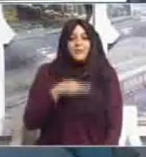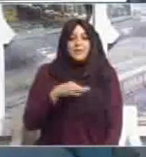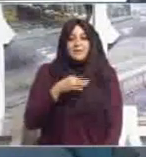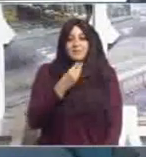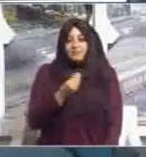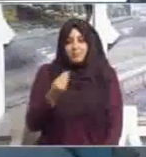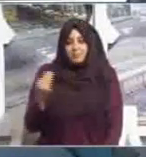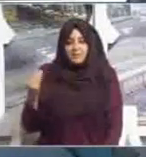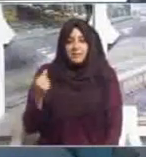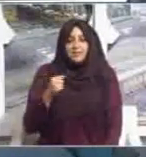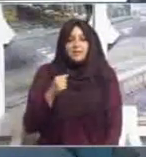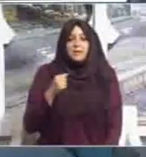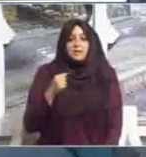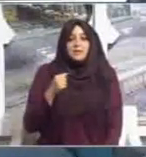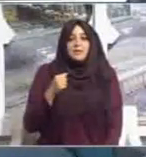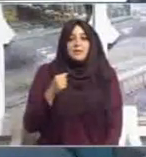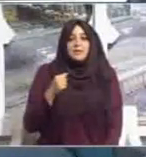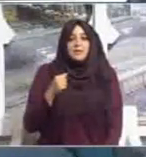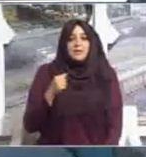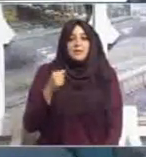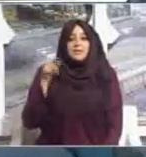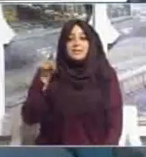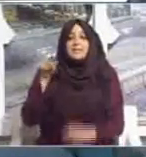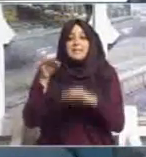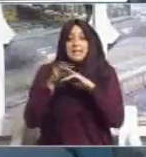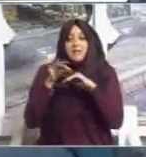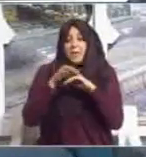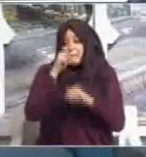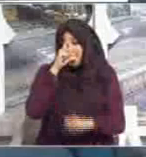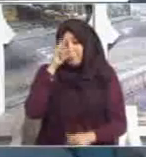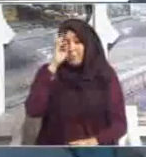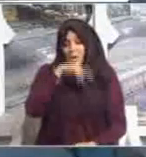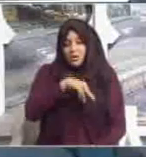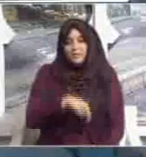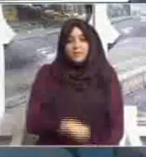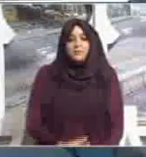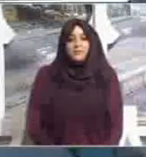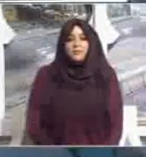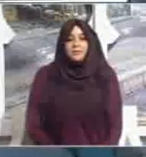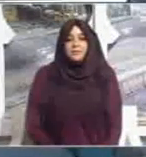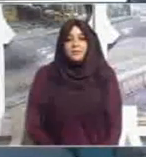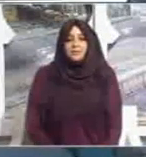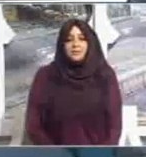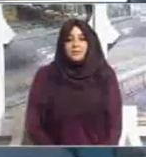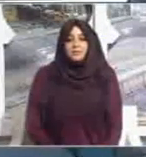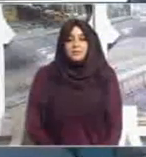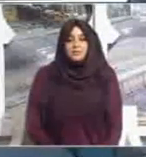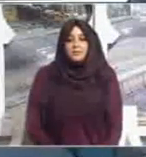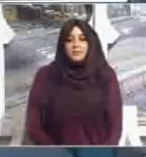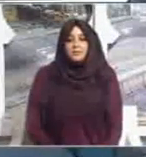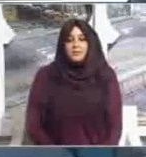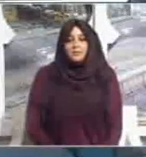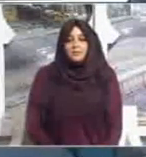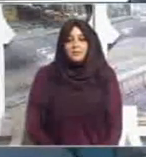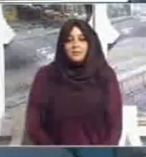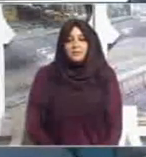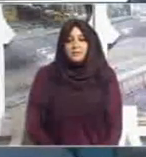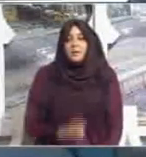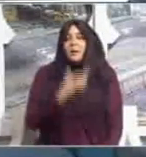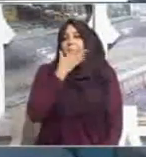ولاد اختي توفت ام تحم في 97. توفت شكون؟ الام تحم. امهم يعني مرت